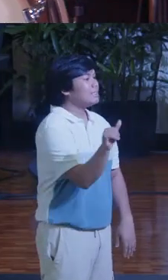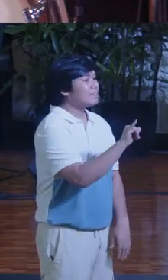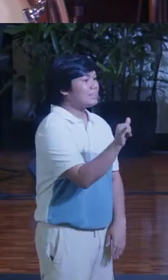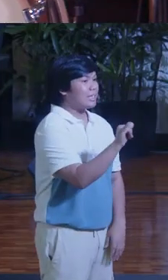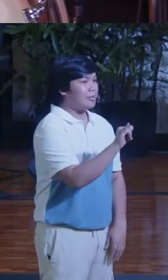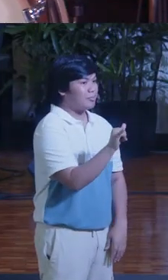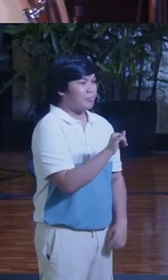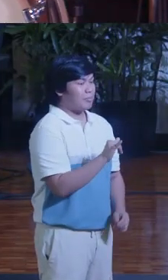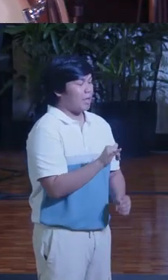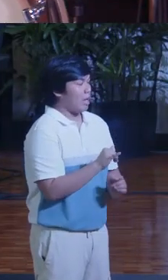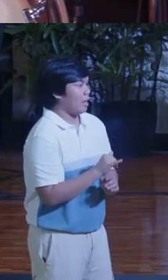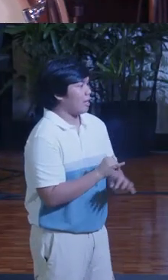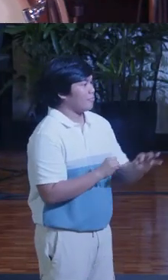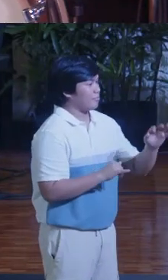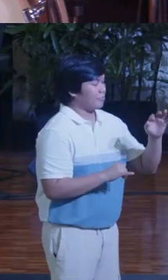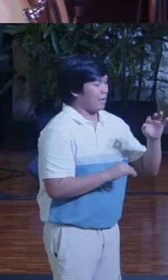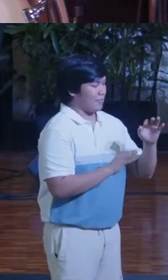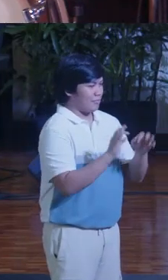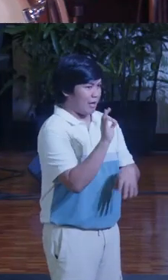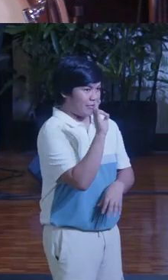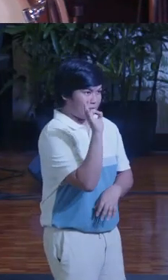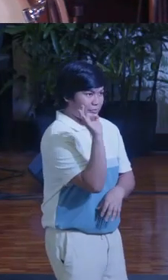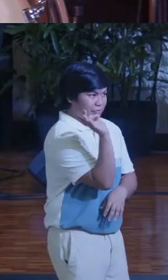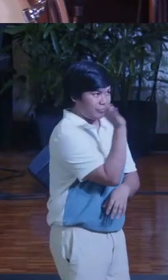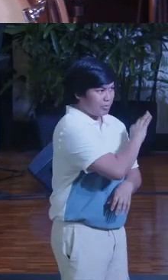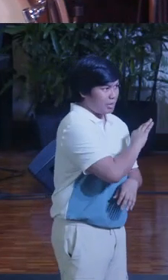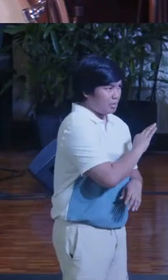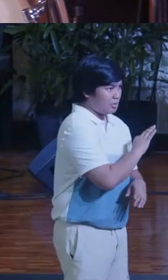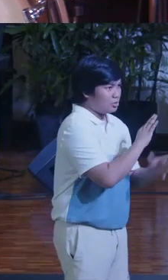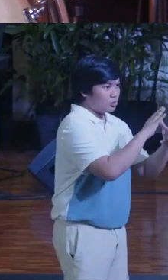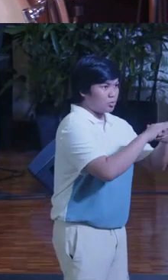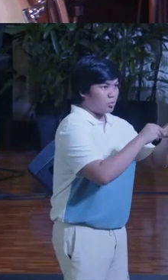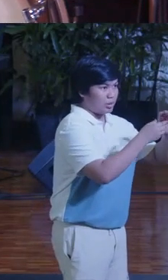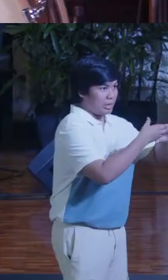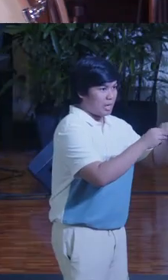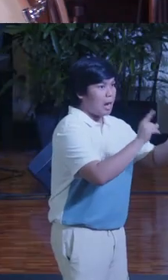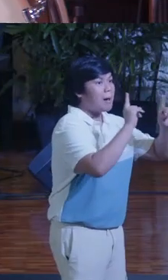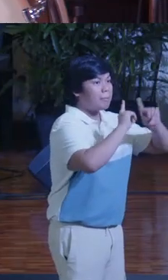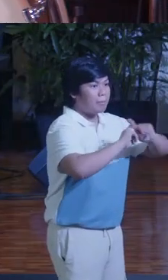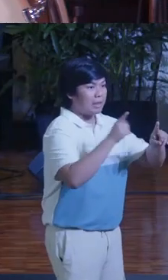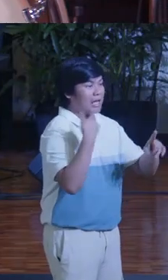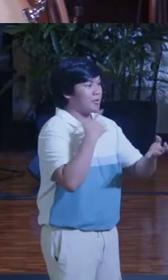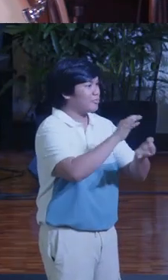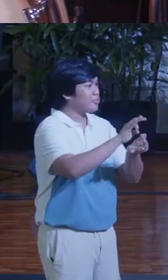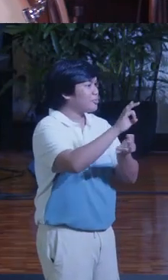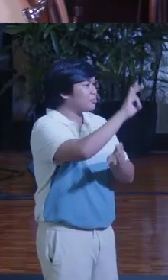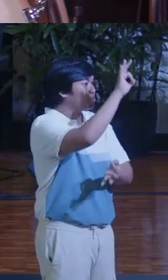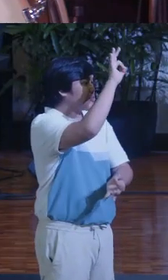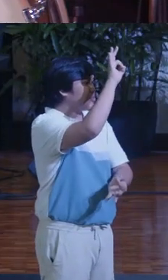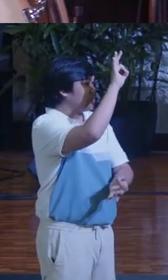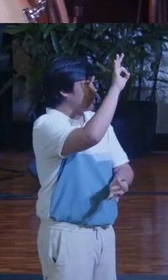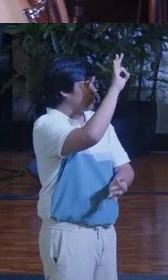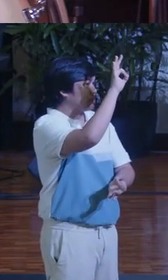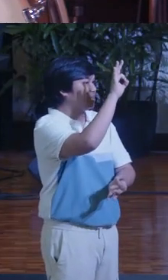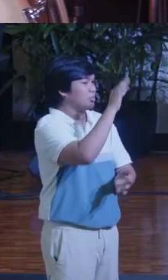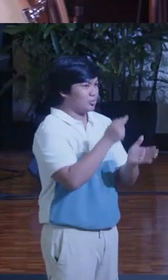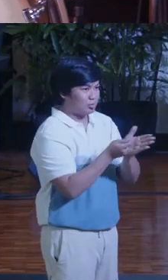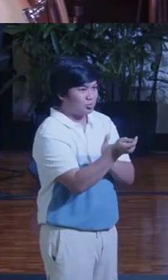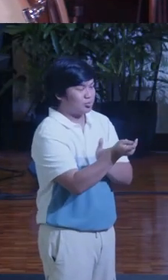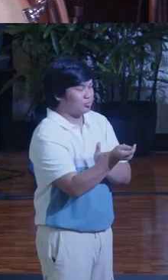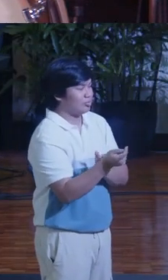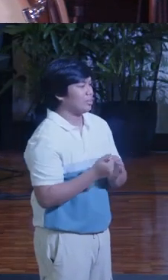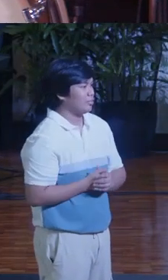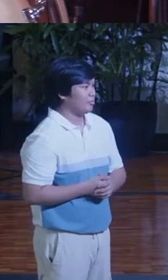fictional story na may spiritual meaning. Sa pamamagitan po ng kwentong yun na share ni